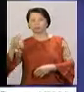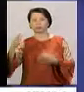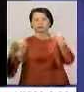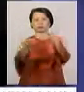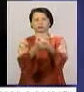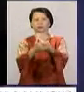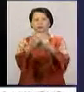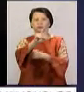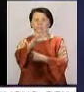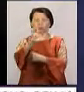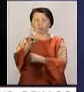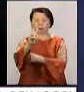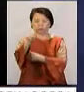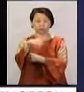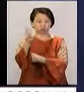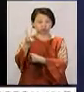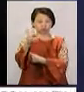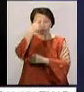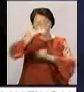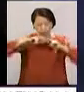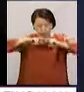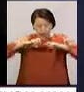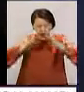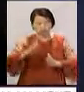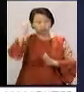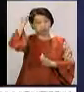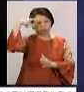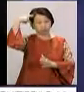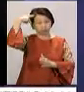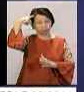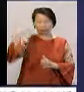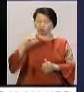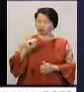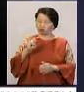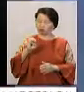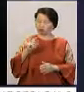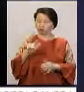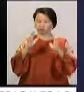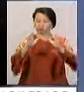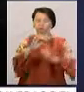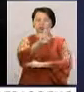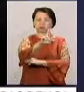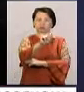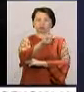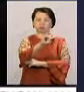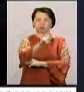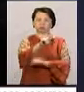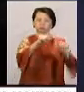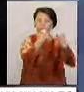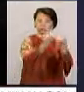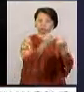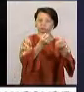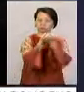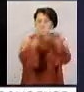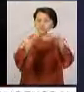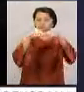26 Jun lalu. Bagi penganalisis politik Profesor Madya Awang Serian, langkah Rafizi mengumumkan pasukan beliau secara